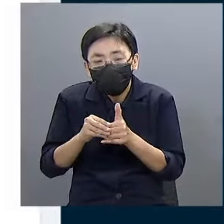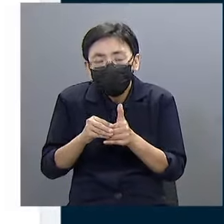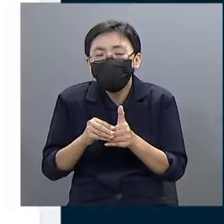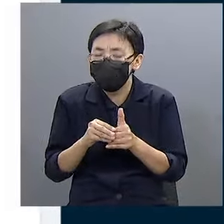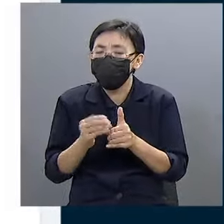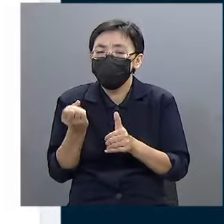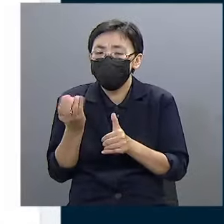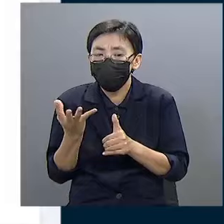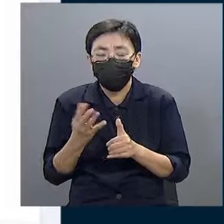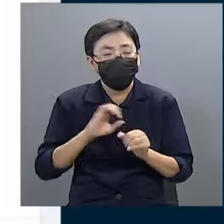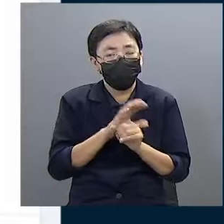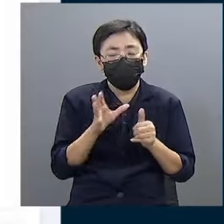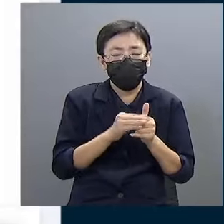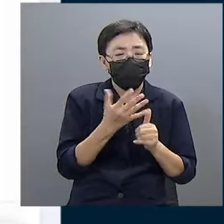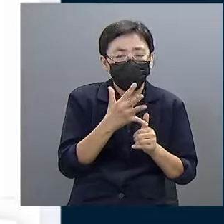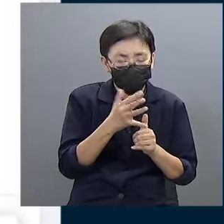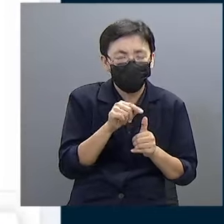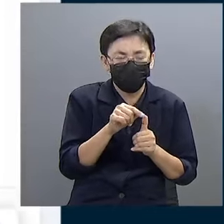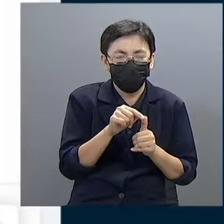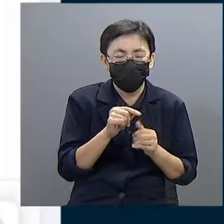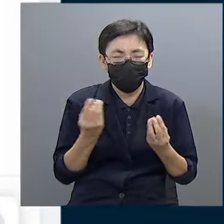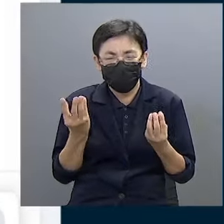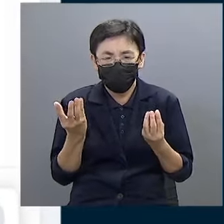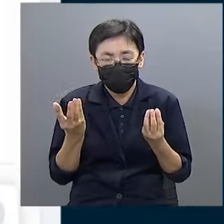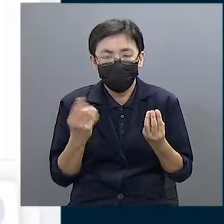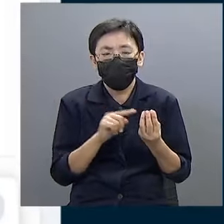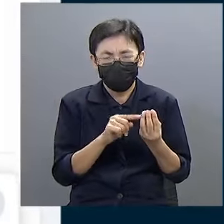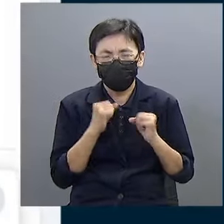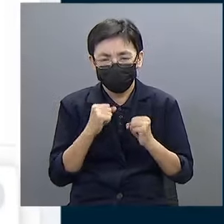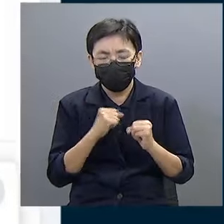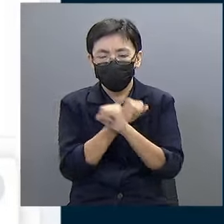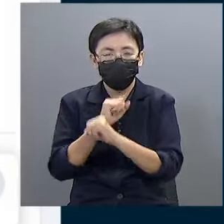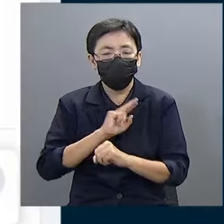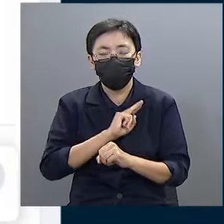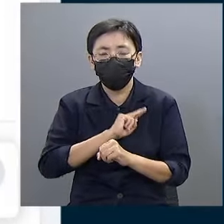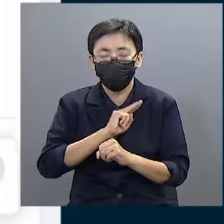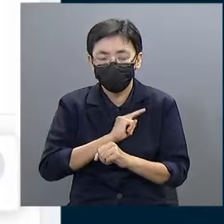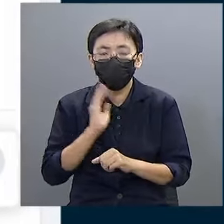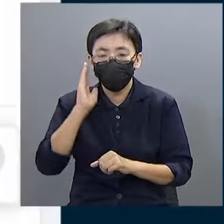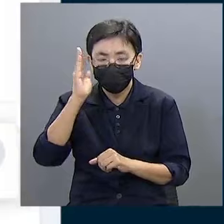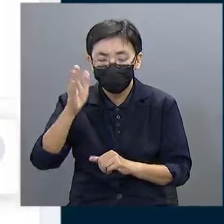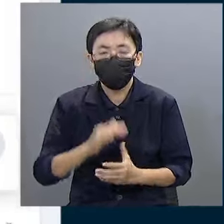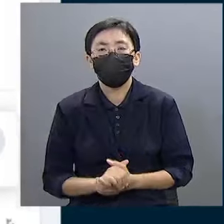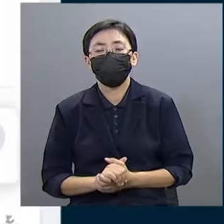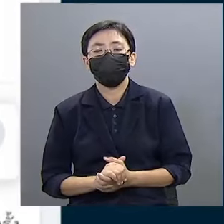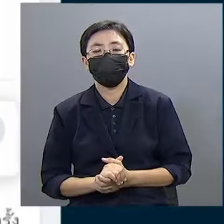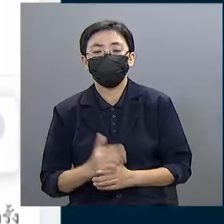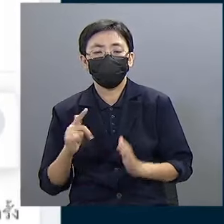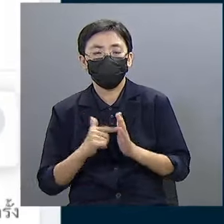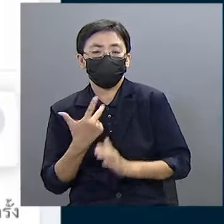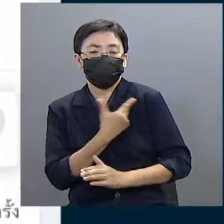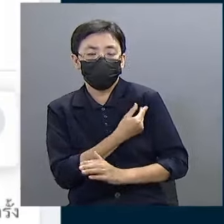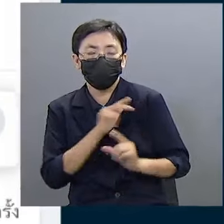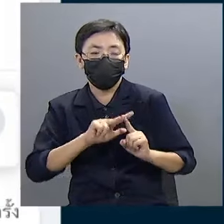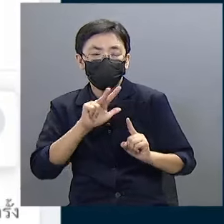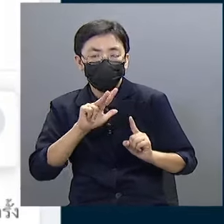เคยติดดังนั้นจึงขอให้ทุกคนป้องกันตัวเองให้ดีที่สุดต่อไปนะคะแล้วก็ขอให้รับวัคซีนเข็มกระตุ้นเพราะว่าเชื้อ